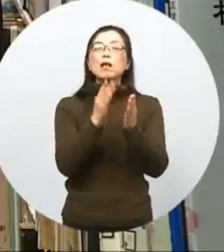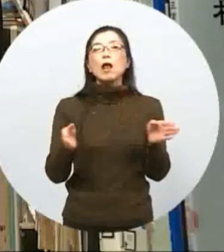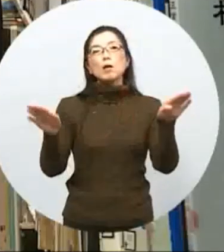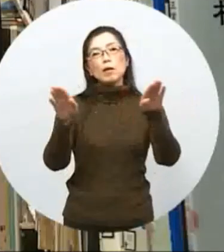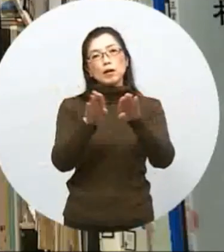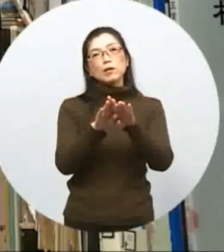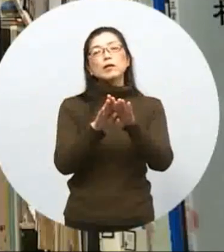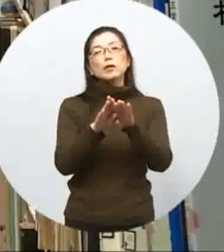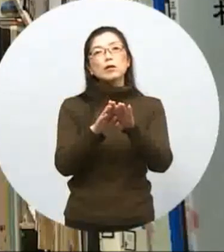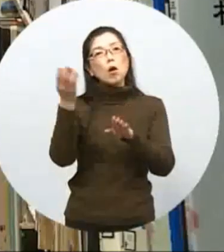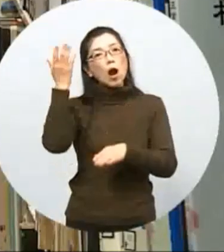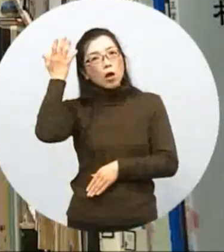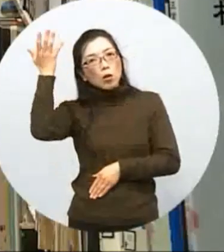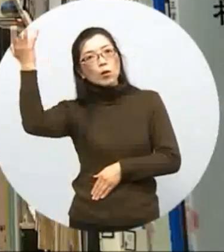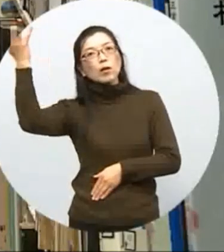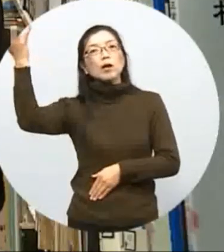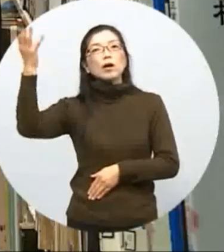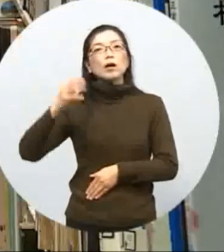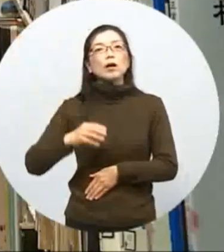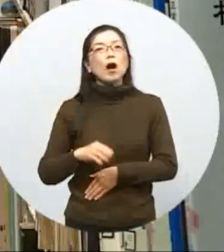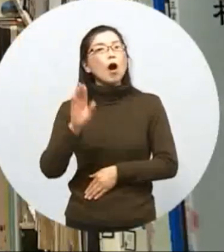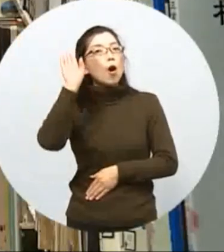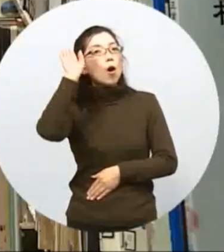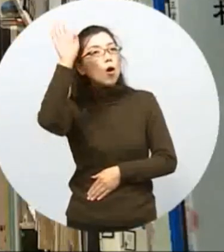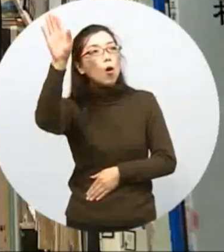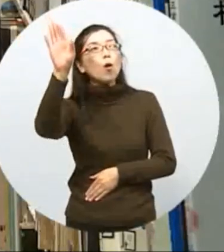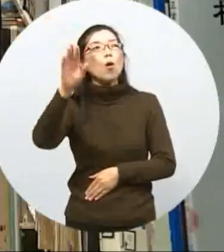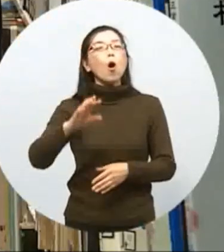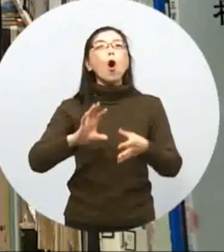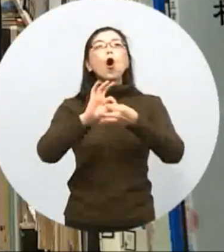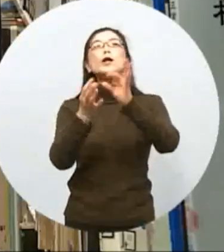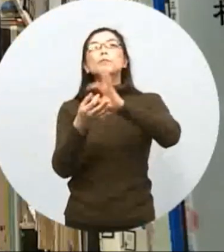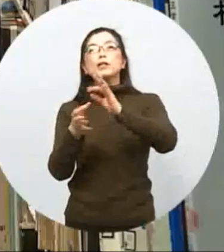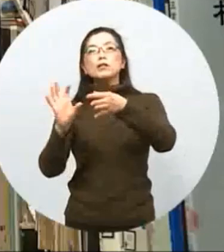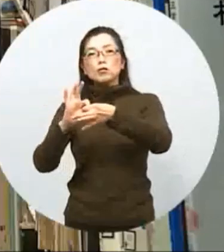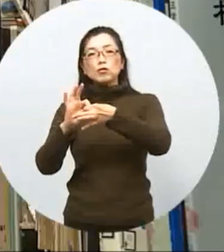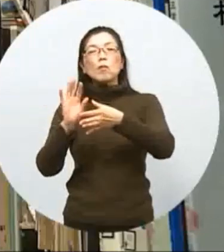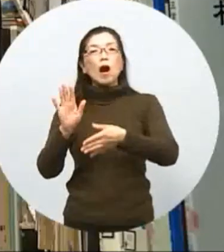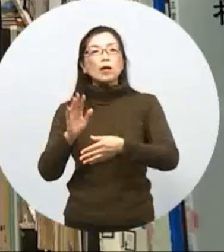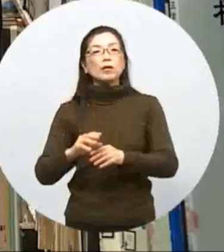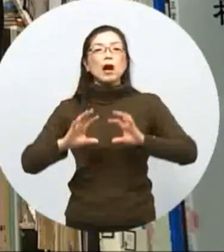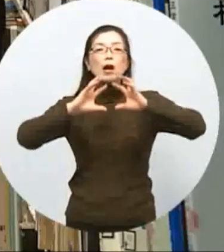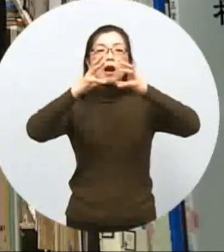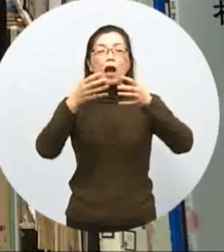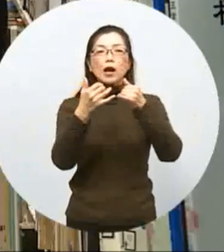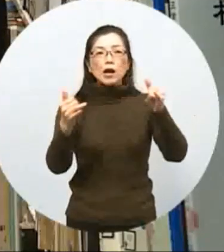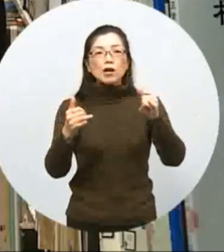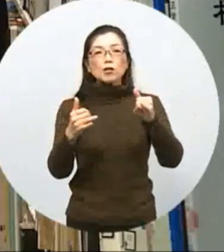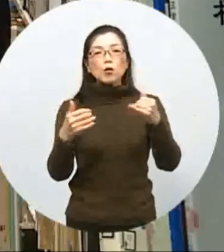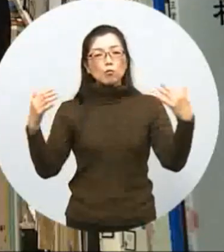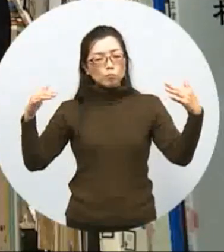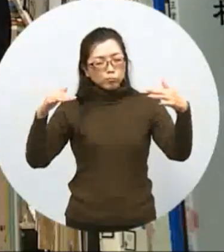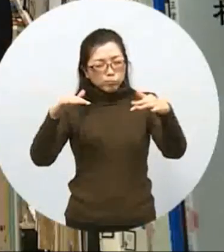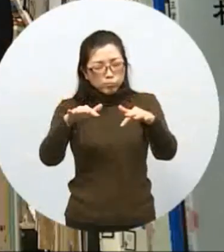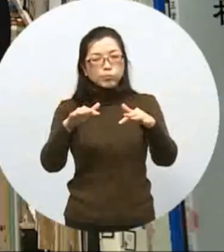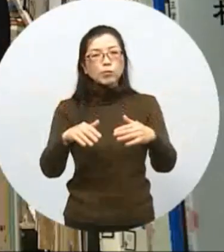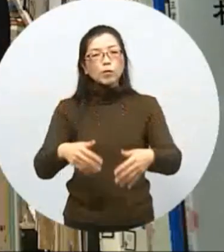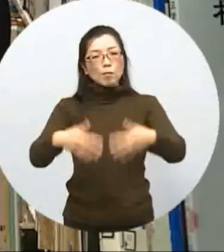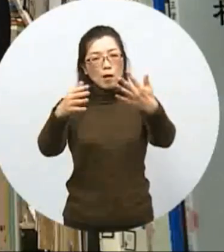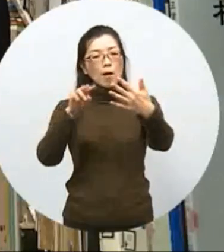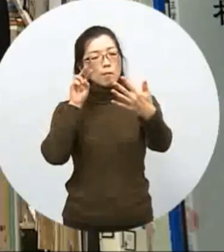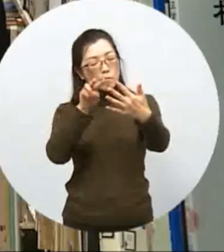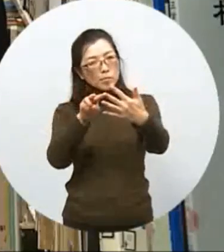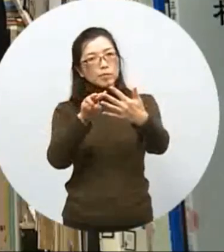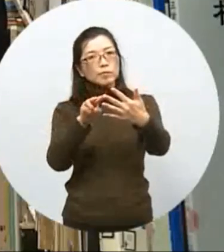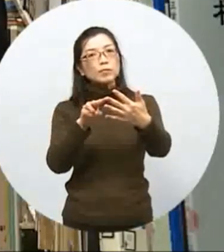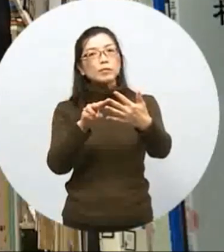のものの可能性としては本当に今後オリンピックもある中で海外の方からこう見られるという